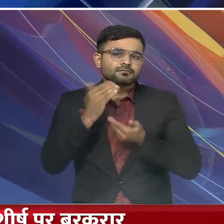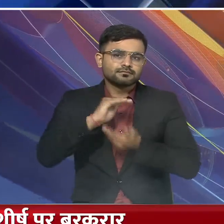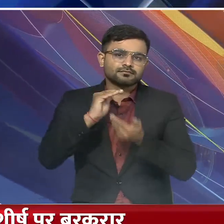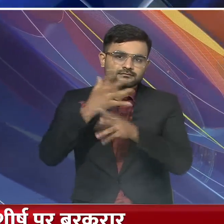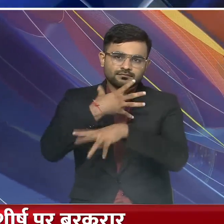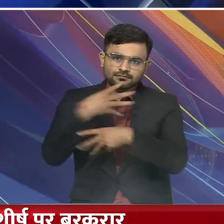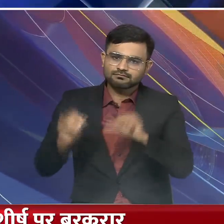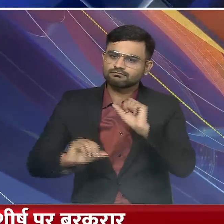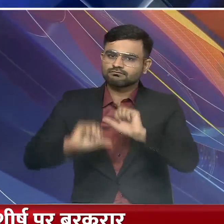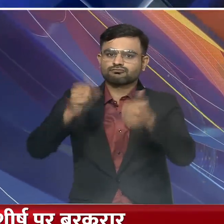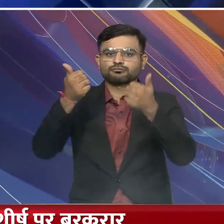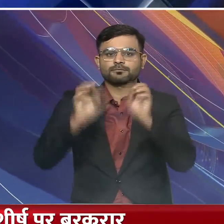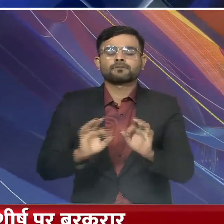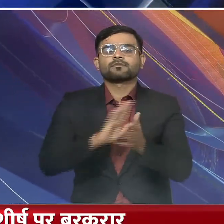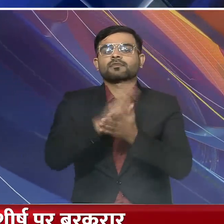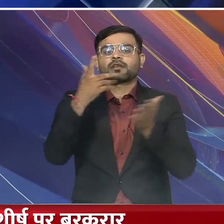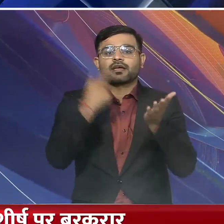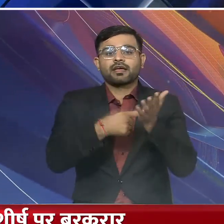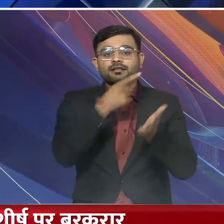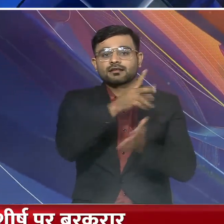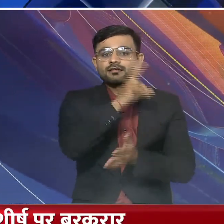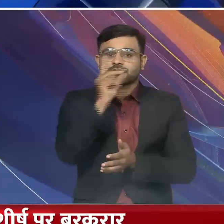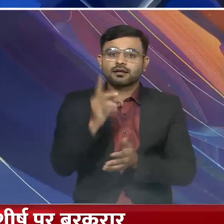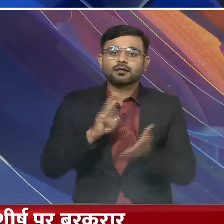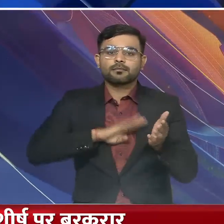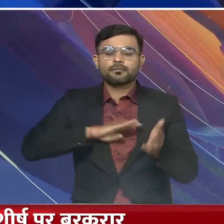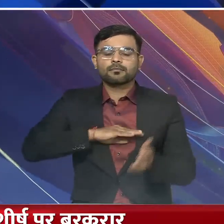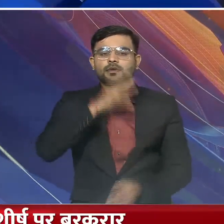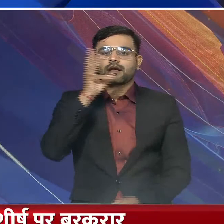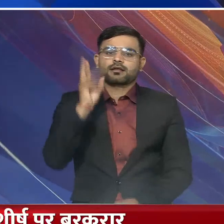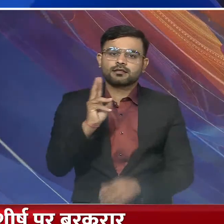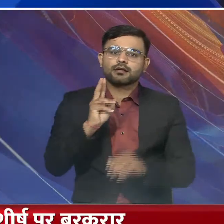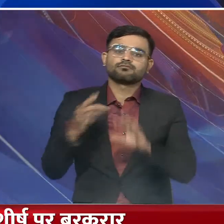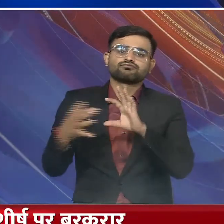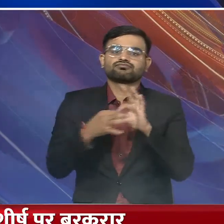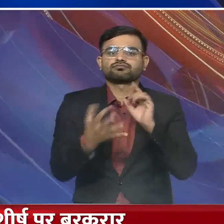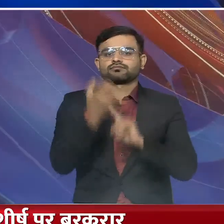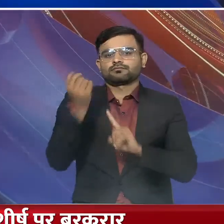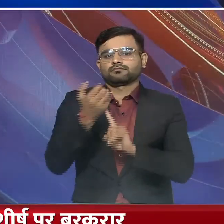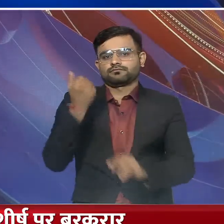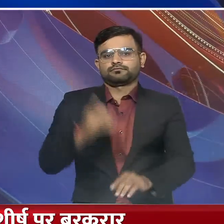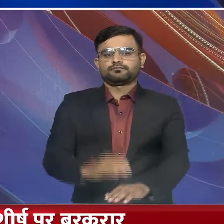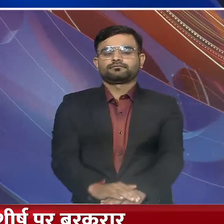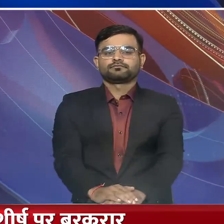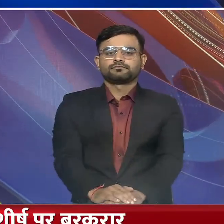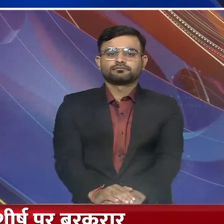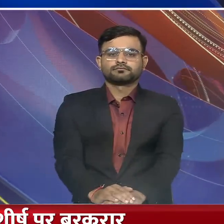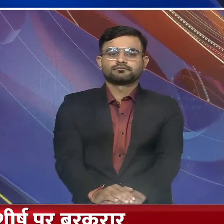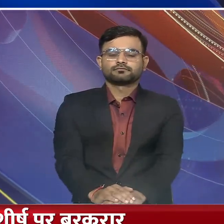शीर्ष पर वही हरियाणा दूसरे और महाराष्ट्र तीसरे पायदान पर काबिज